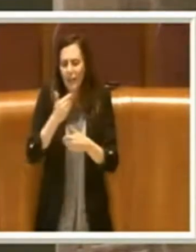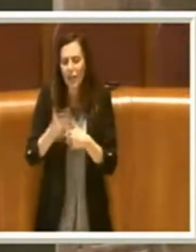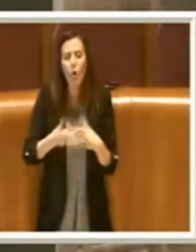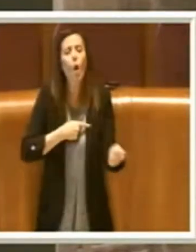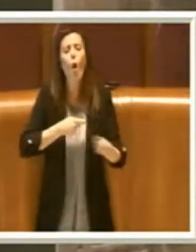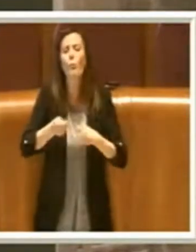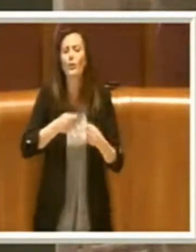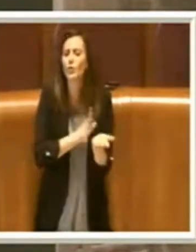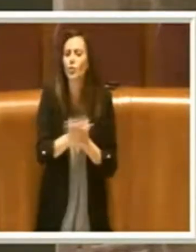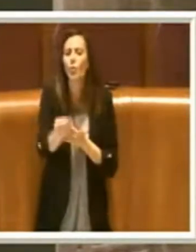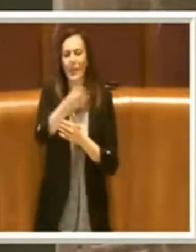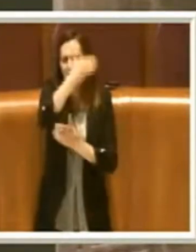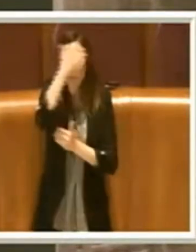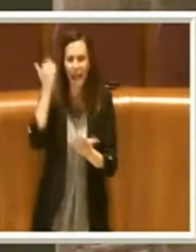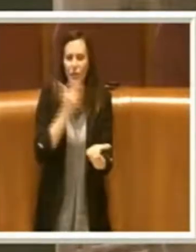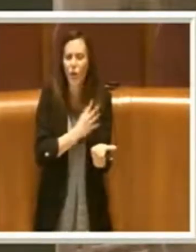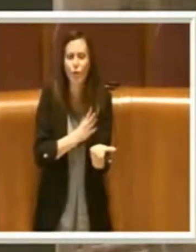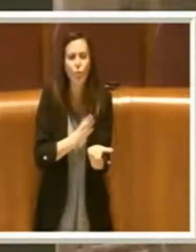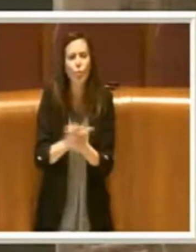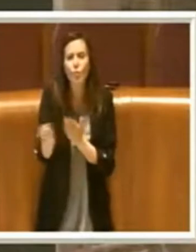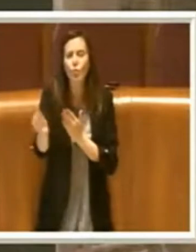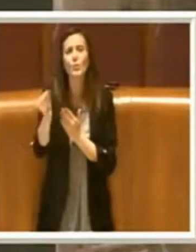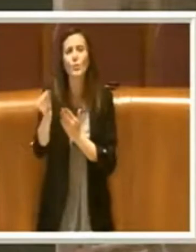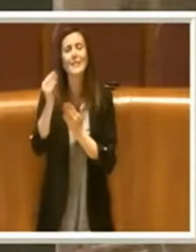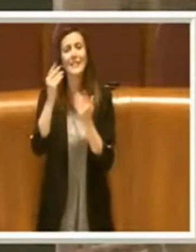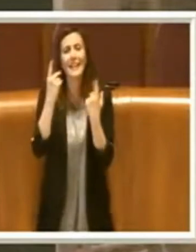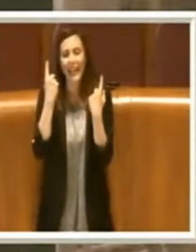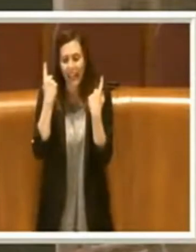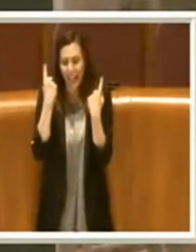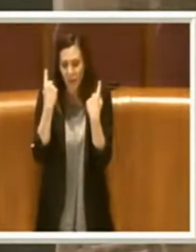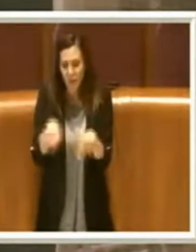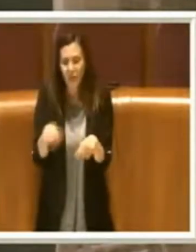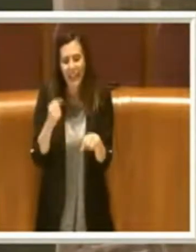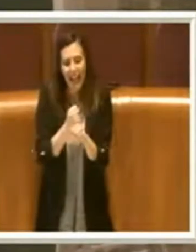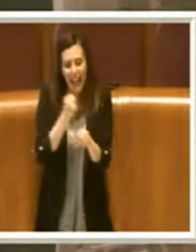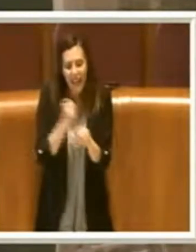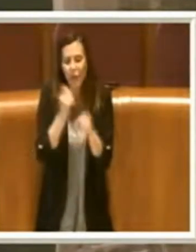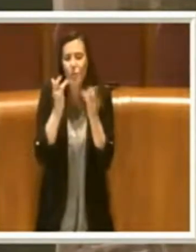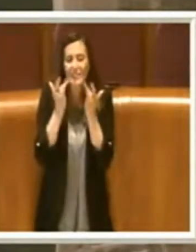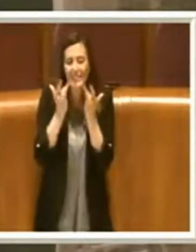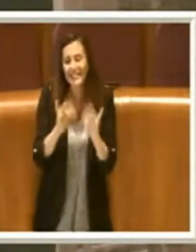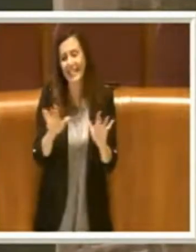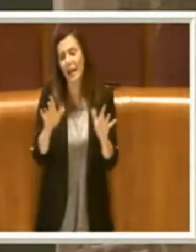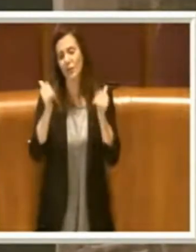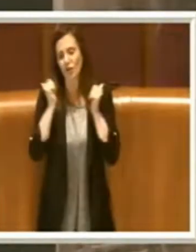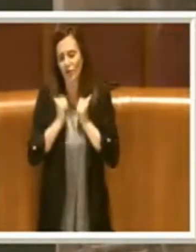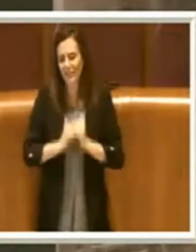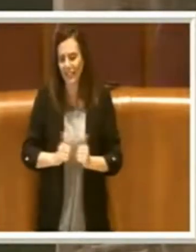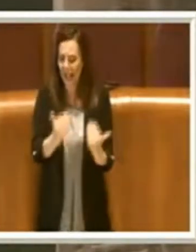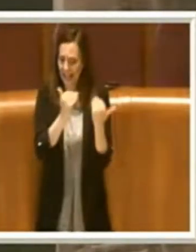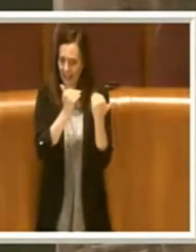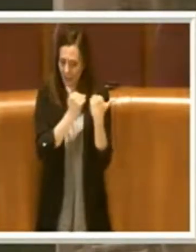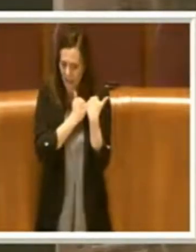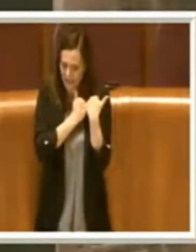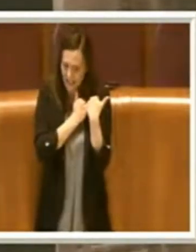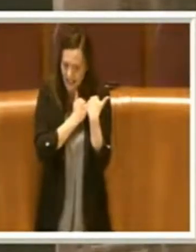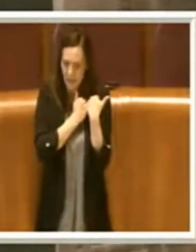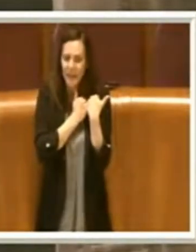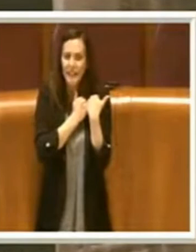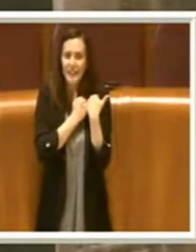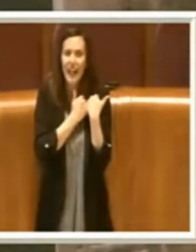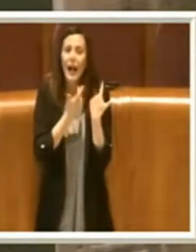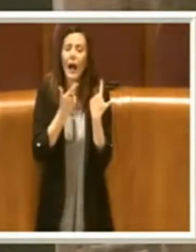albergatori tutti e tutti coloro che per lavoro o per semplice senso di civiltà e responsabilità si stanno attenendo